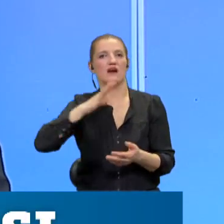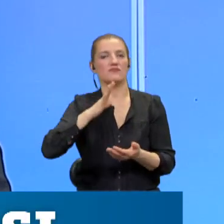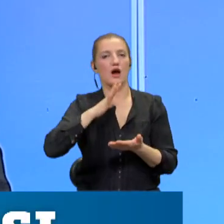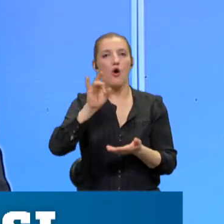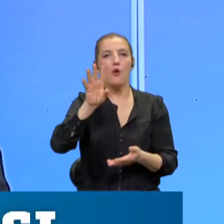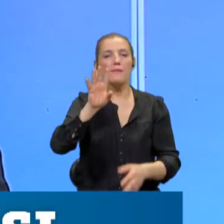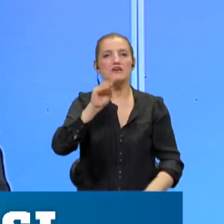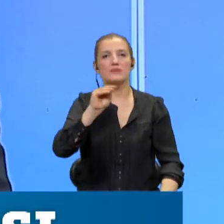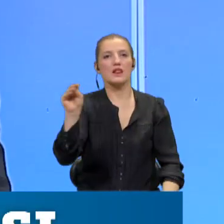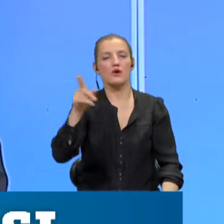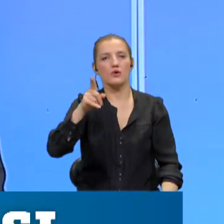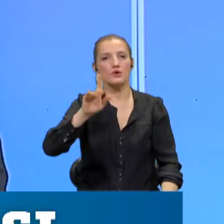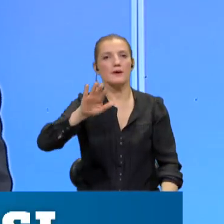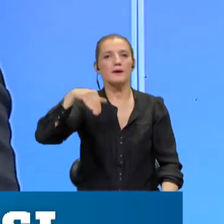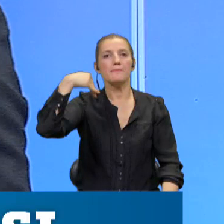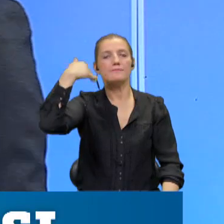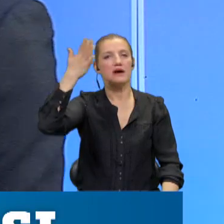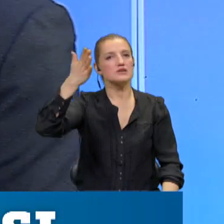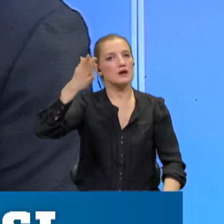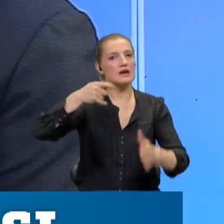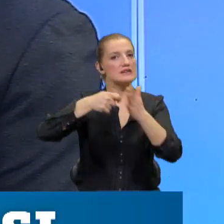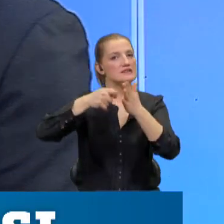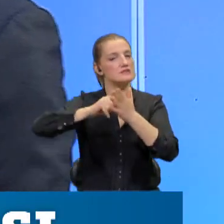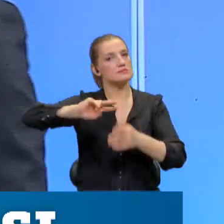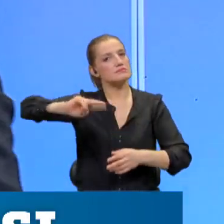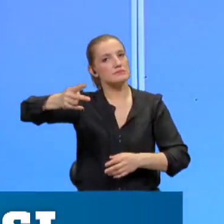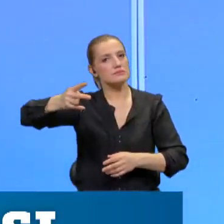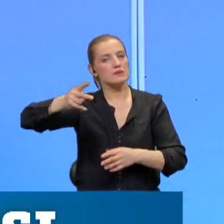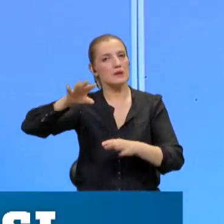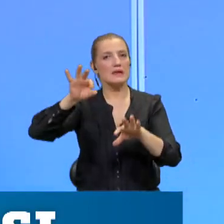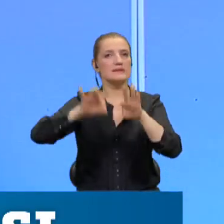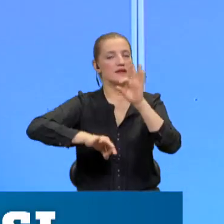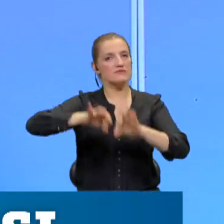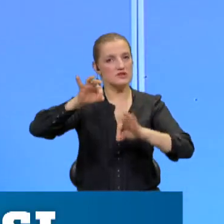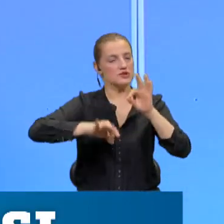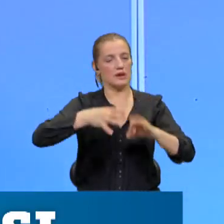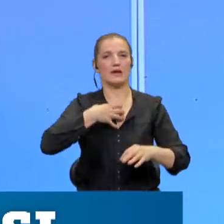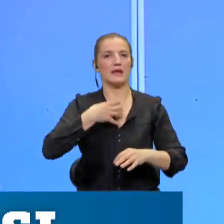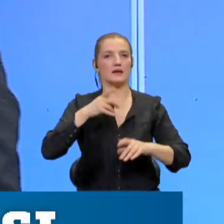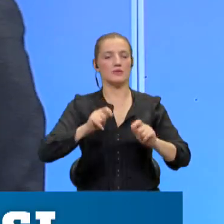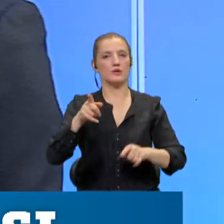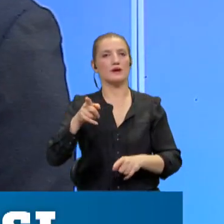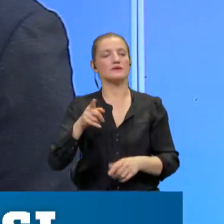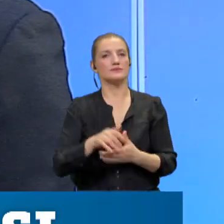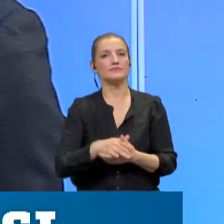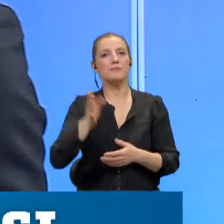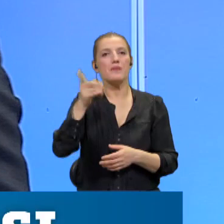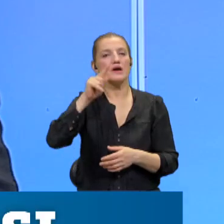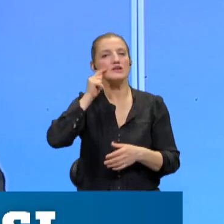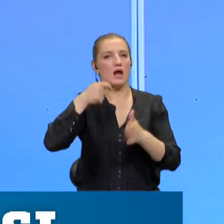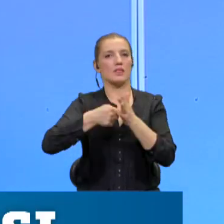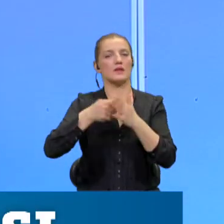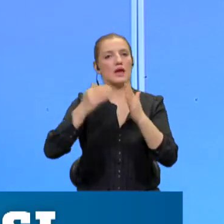mesela bu videolar başka isimlerle falan ev alıyorlar ama tefriş Atını kendileri yapıyorlar böyle orada görünmekten de